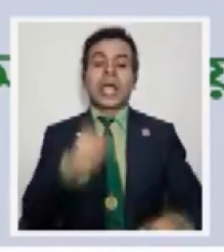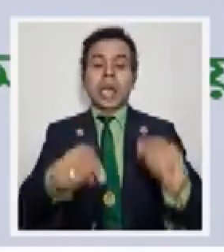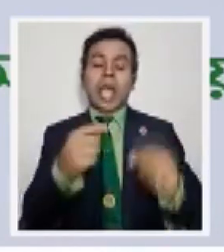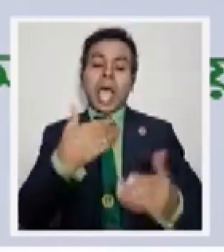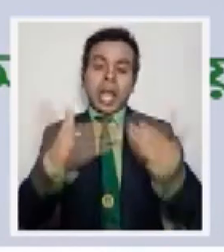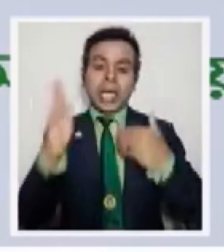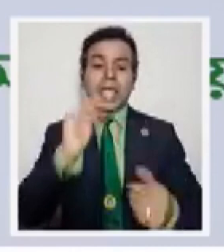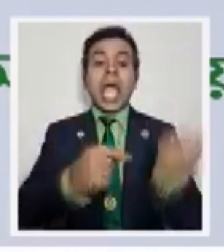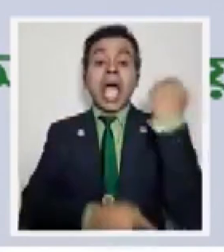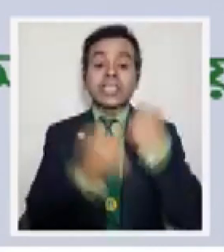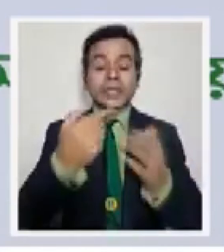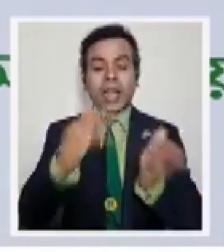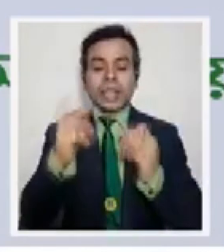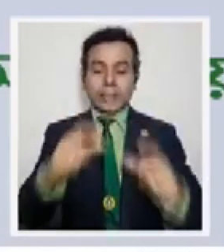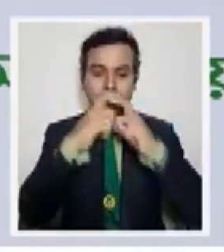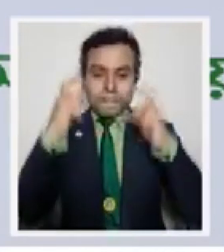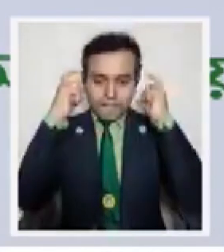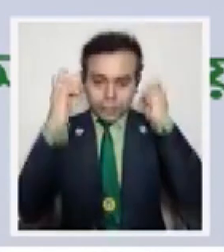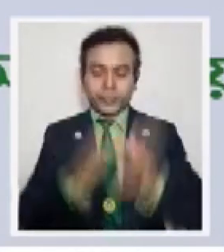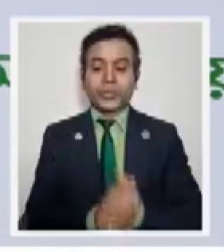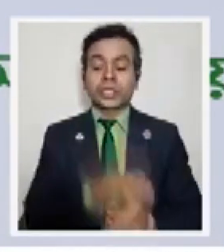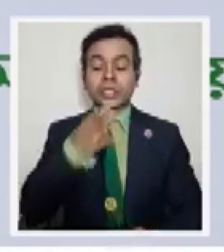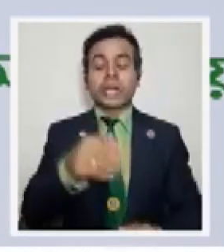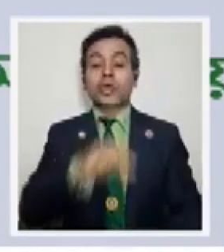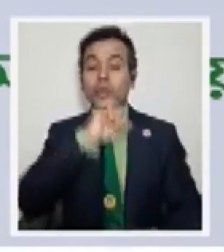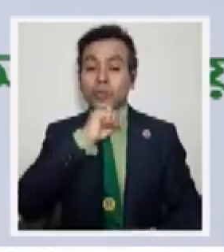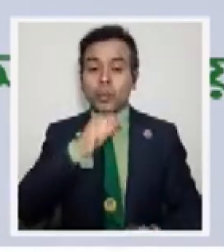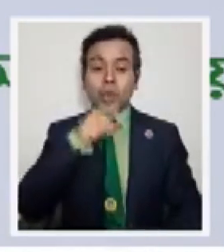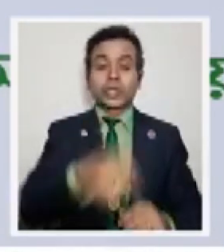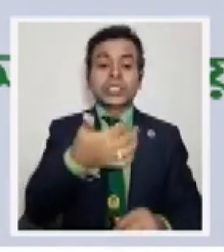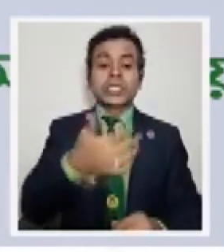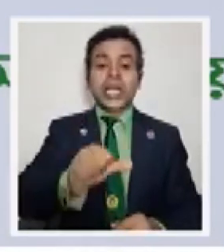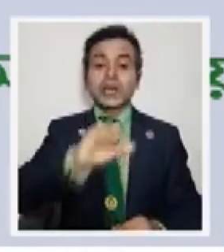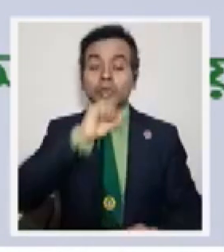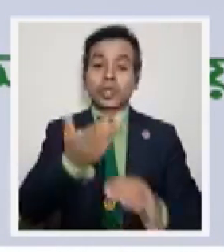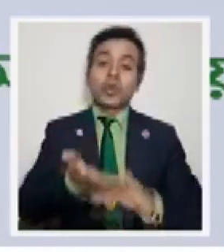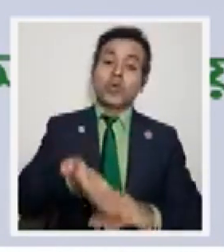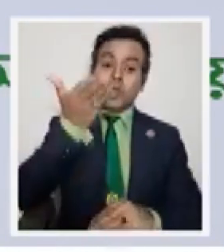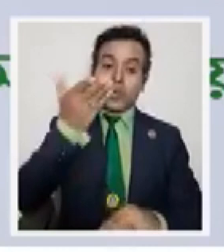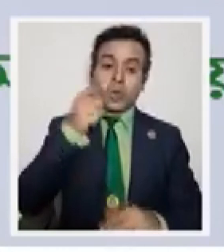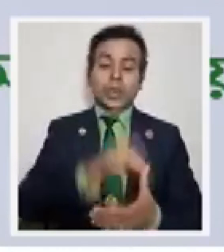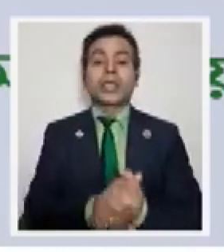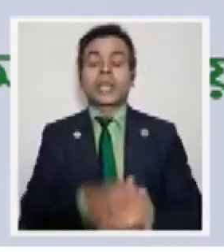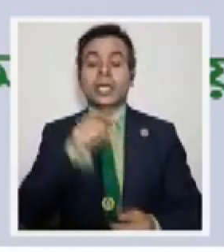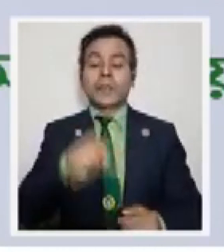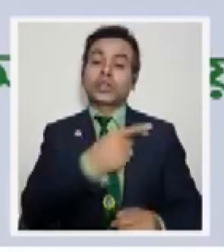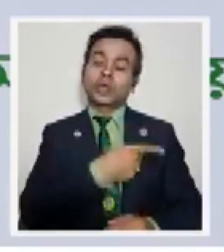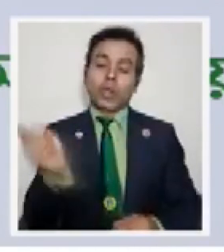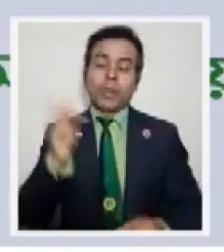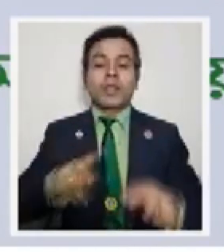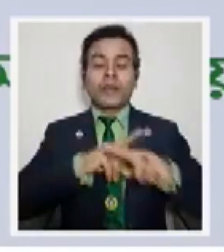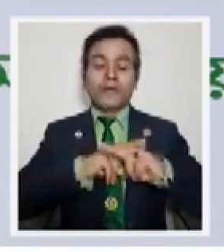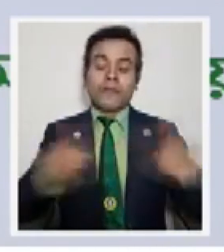এবং স্বাস্থ্যকর্মীরা সকলেই মেডিকেল মাস্ক ব্যবহার করবেন এবং যাদের বয়স 60 বছরের ঊর্ধ্বে